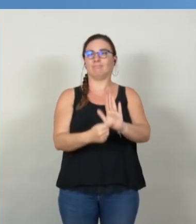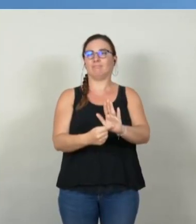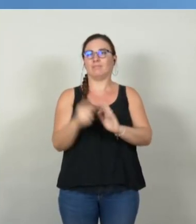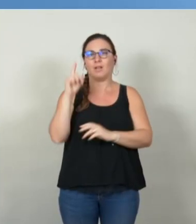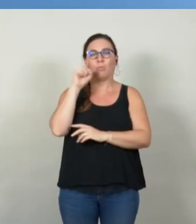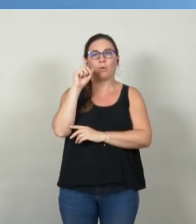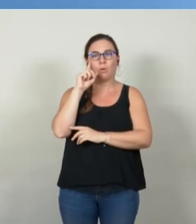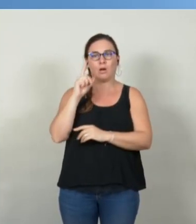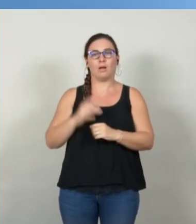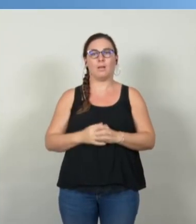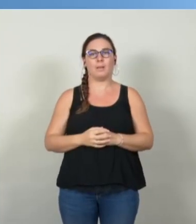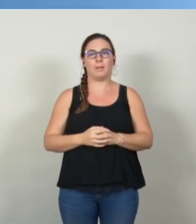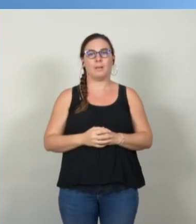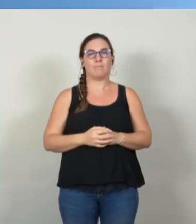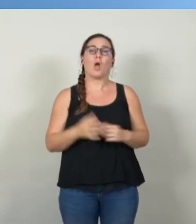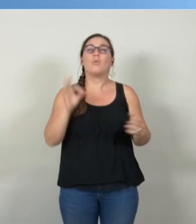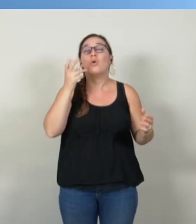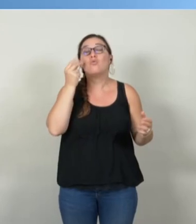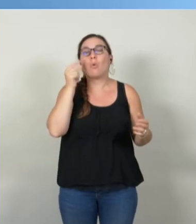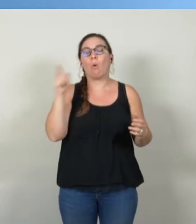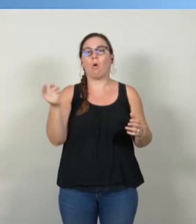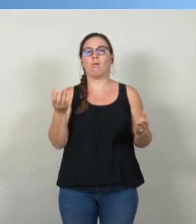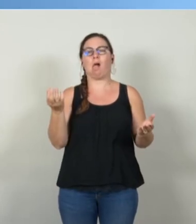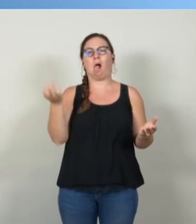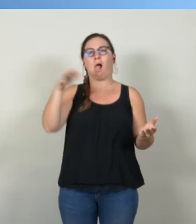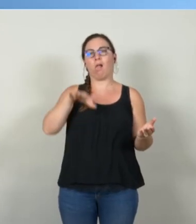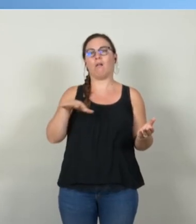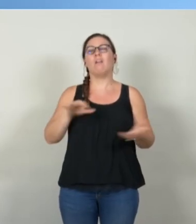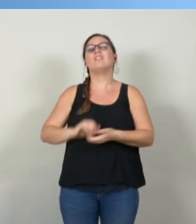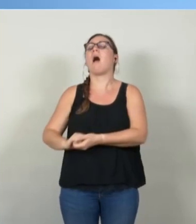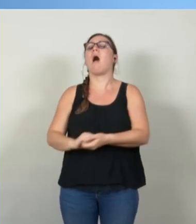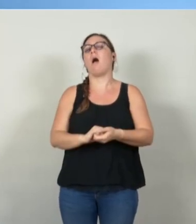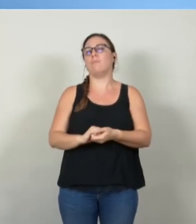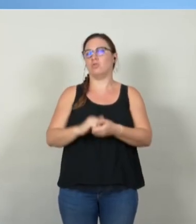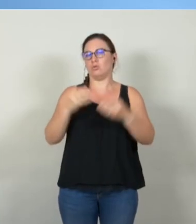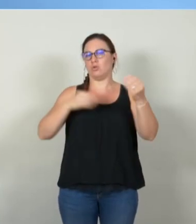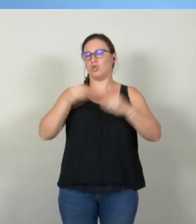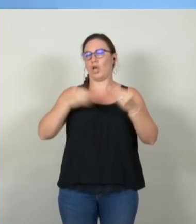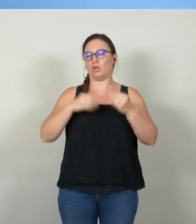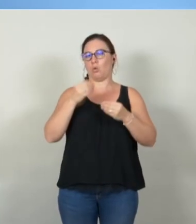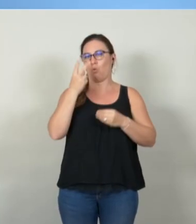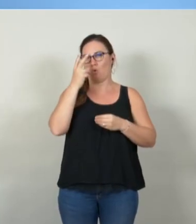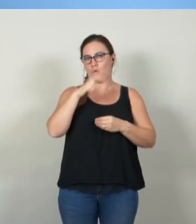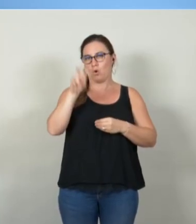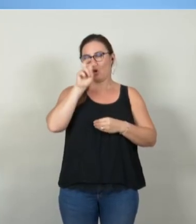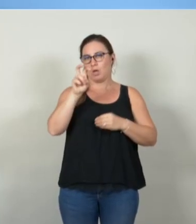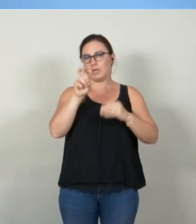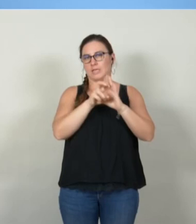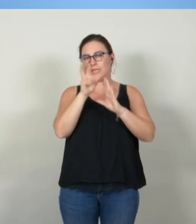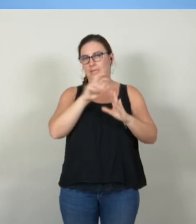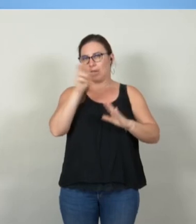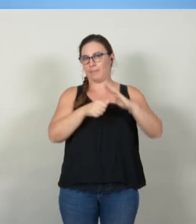que je comprends pourquoi vous avez placé des traits proches à la direction de capital verte c'est pour qui puisse